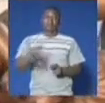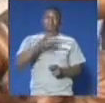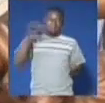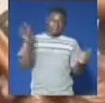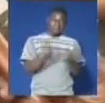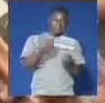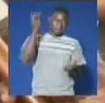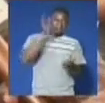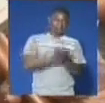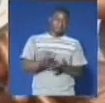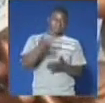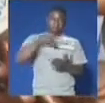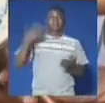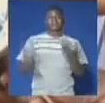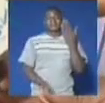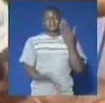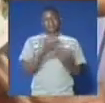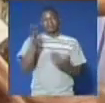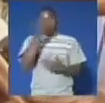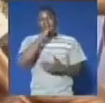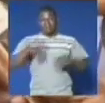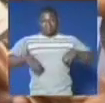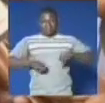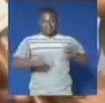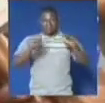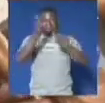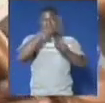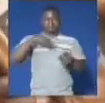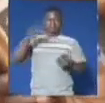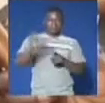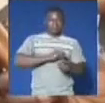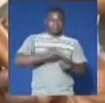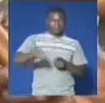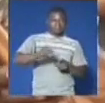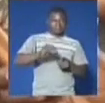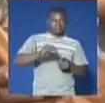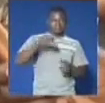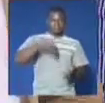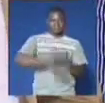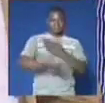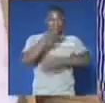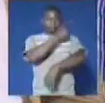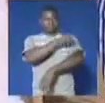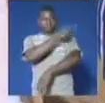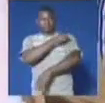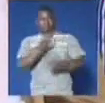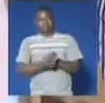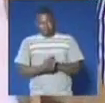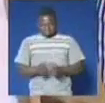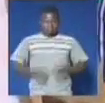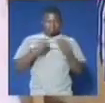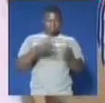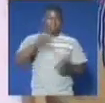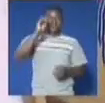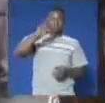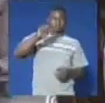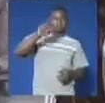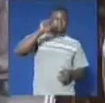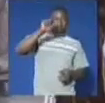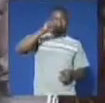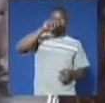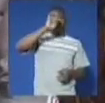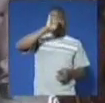prise de relais-là, ça va favoriser la continuité, la fluidité des activités au sein de ce CHU. Ce don de l'ONATEL SA est